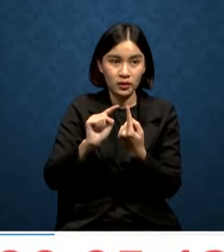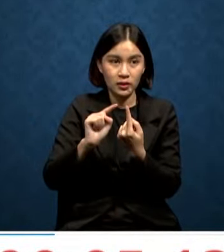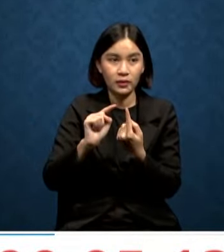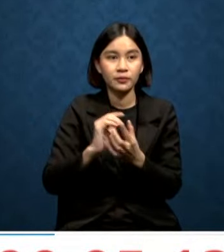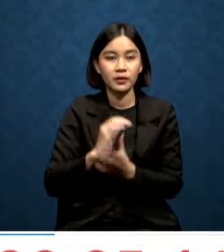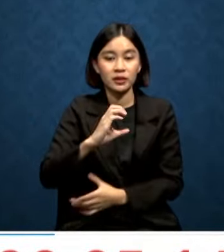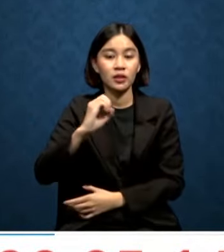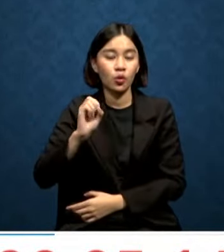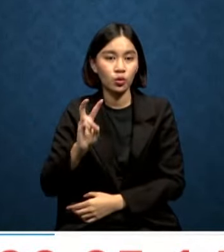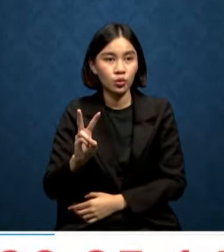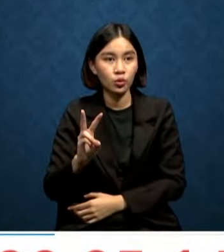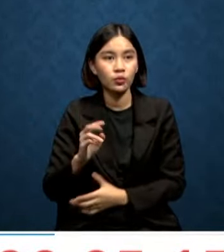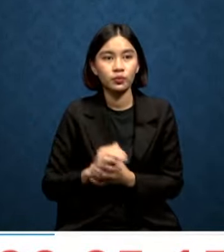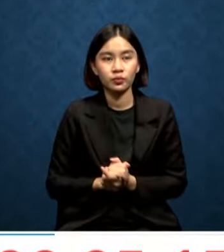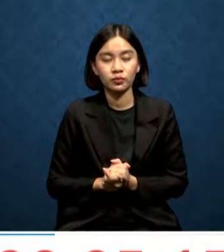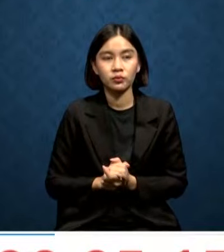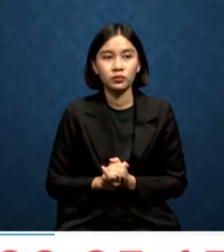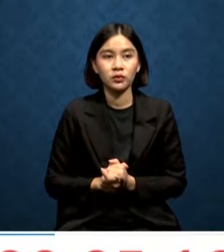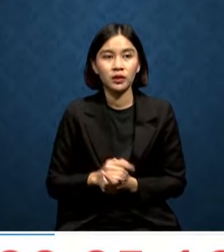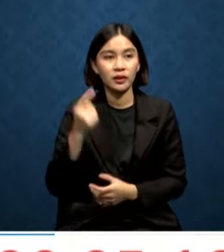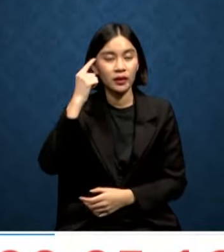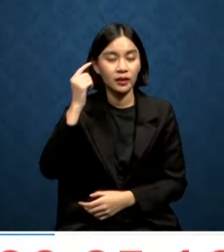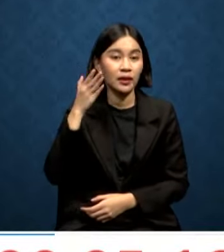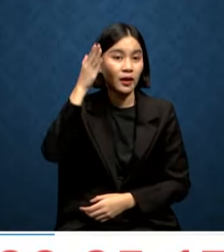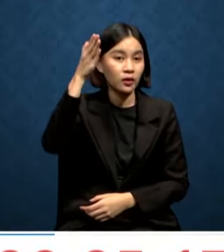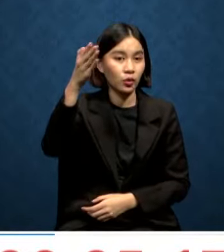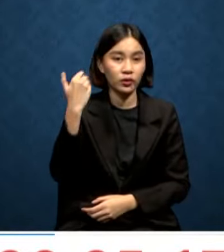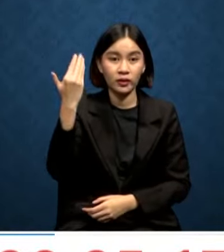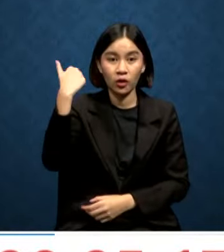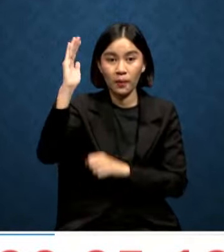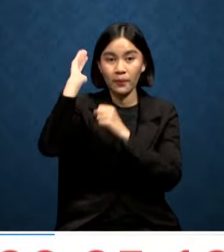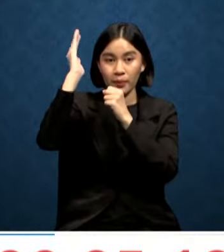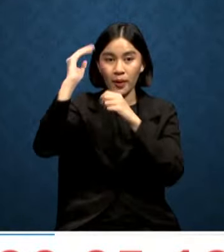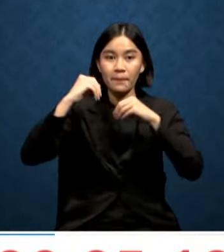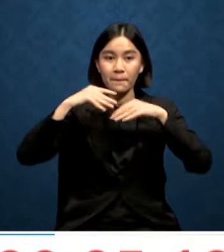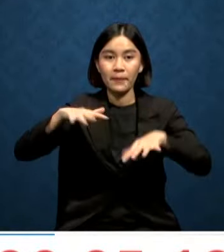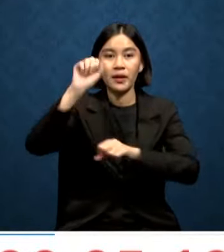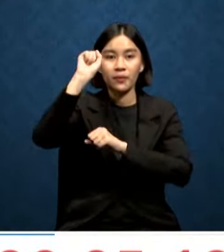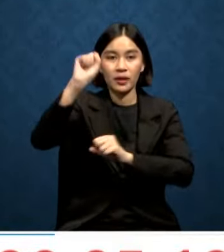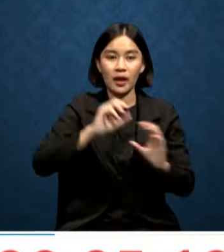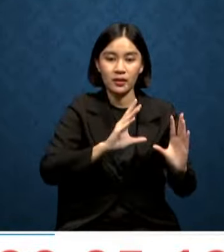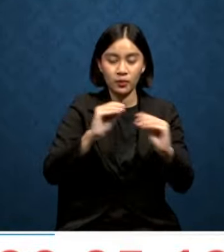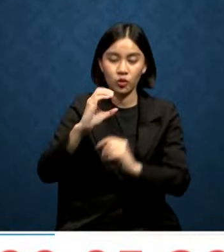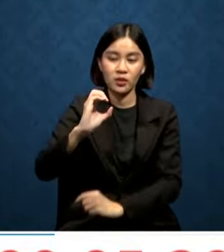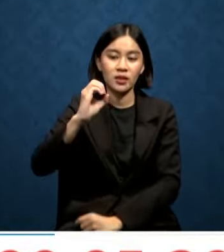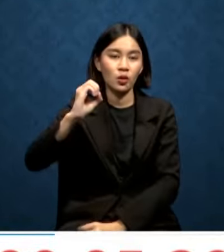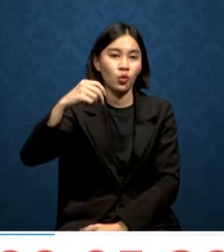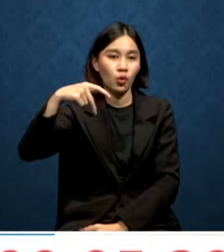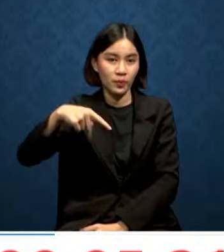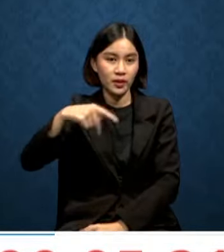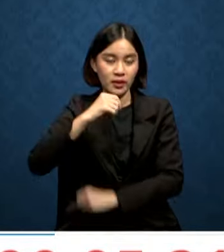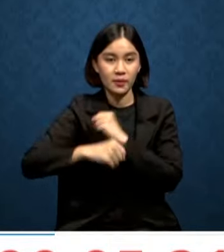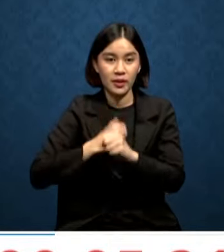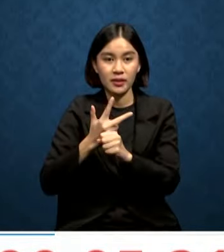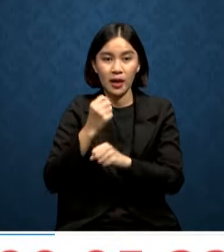ทรัลิตี้แล้วก็เน็ตซีโร่ในอนาคตตามที่เราได้เคยไปประกาศไว้ที่การประชุมCOPใน 3-4 ปี